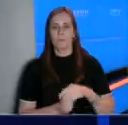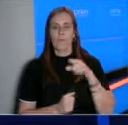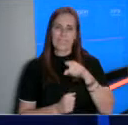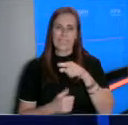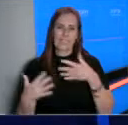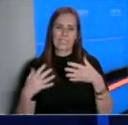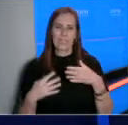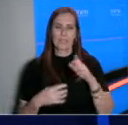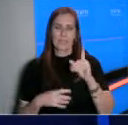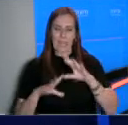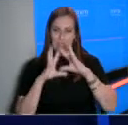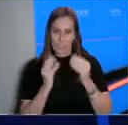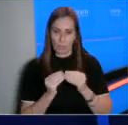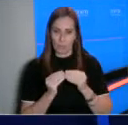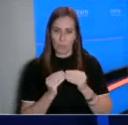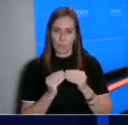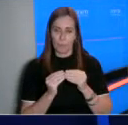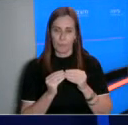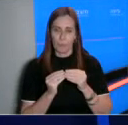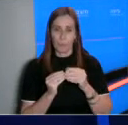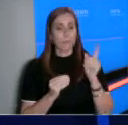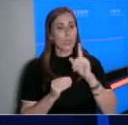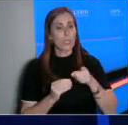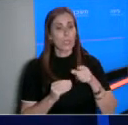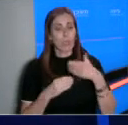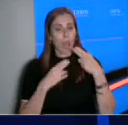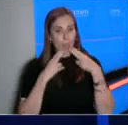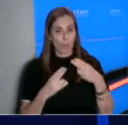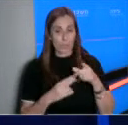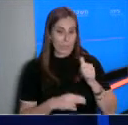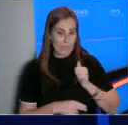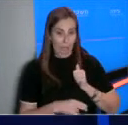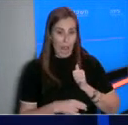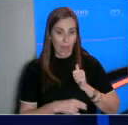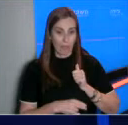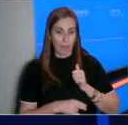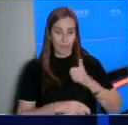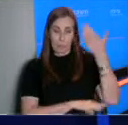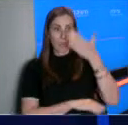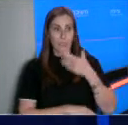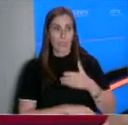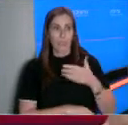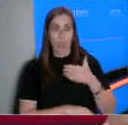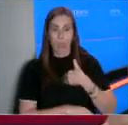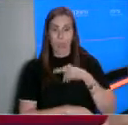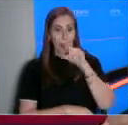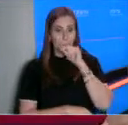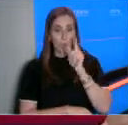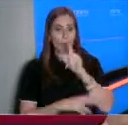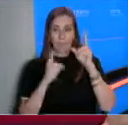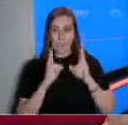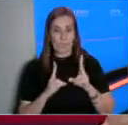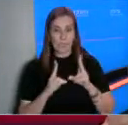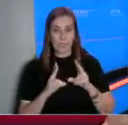שלנו. עכשיו, אני צריך לסכם. מי שצריך בעצם לתת את התשובות זה צהל ומדינת ישראל. אני, בטוויטר, לא